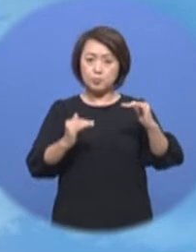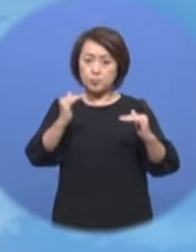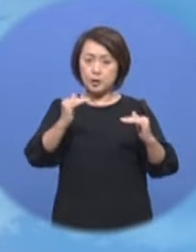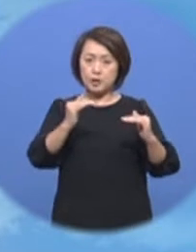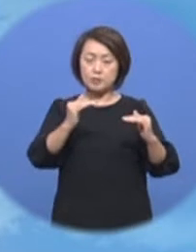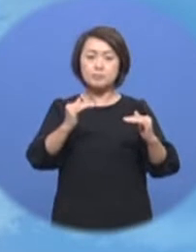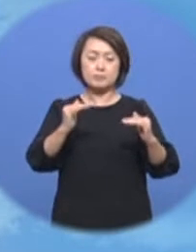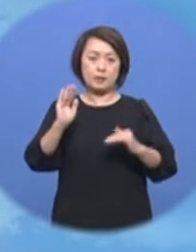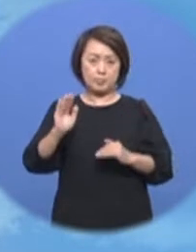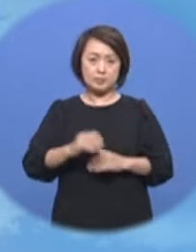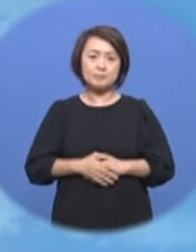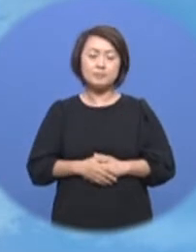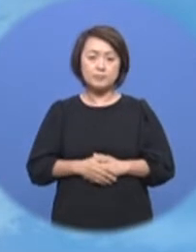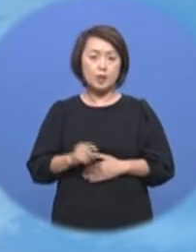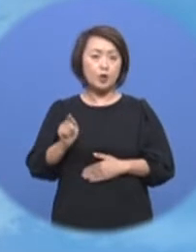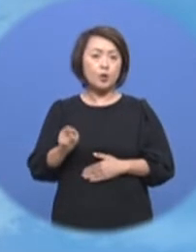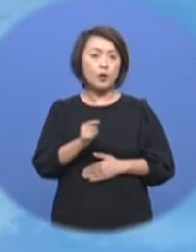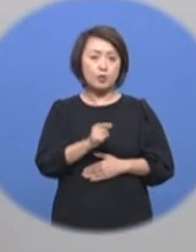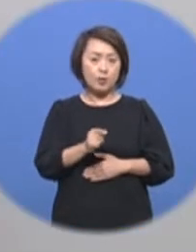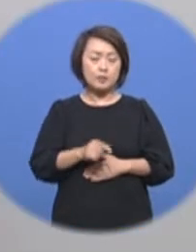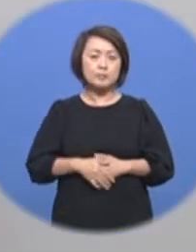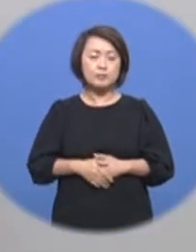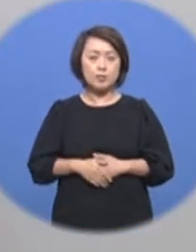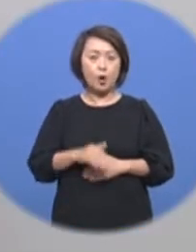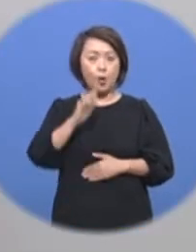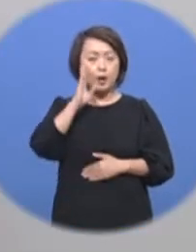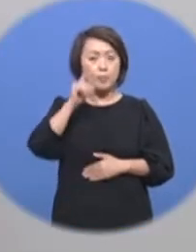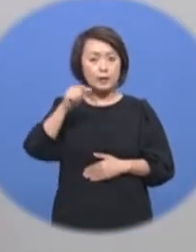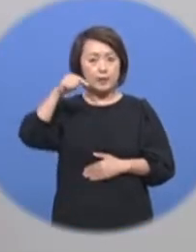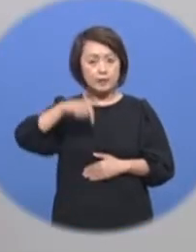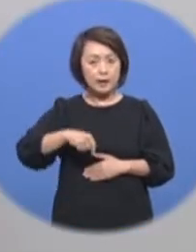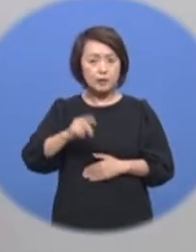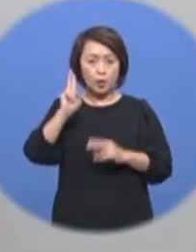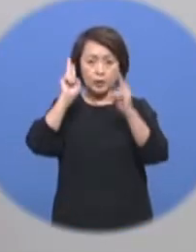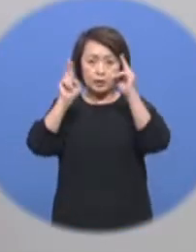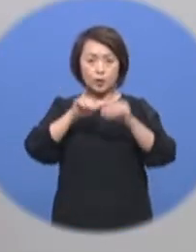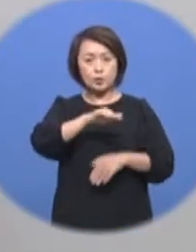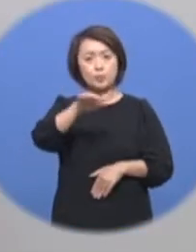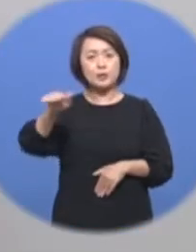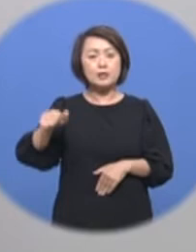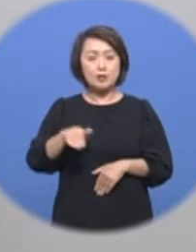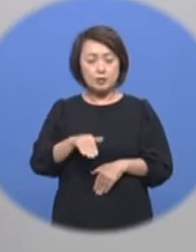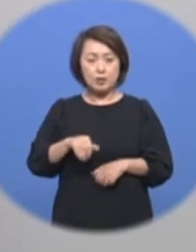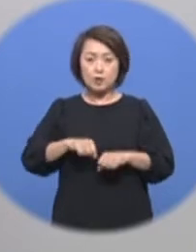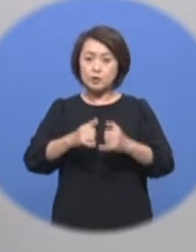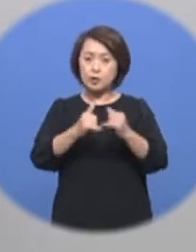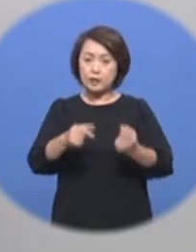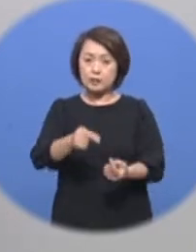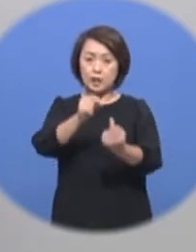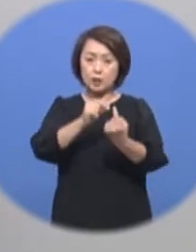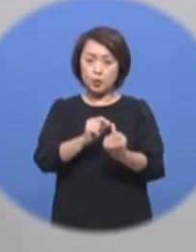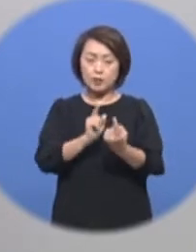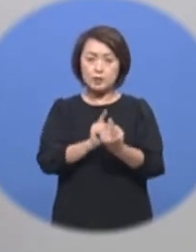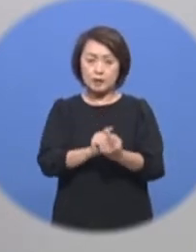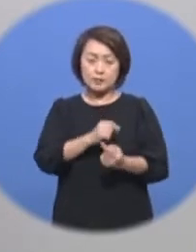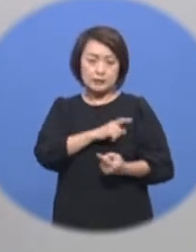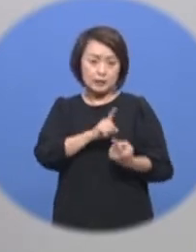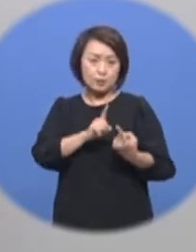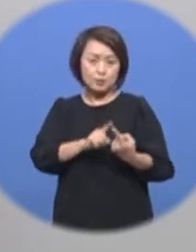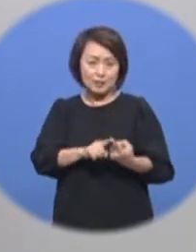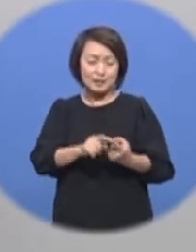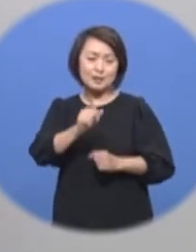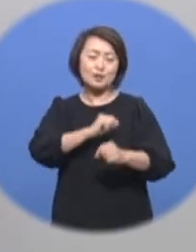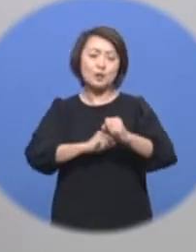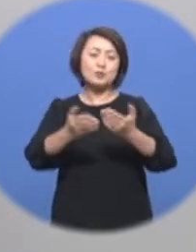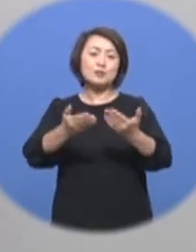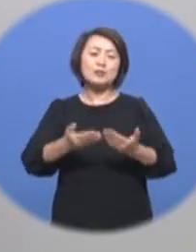回っています。これは県内事業所の皆様が障害者雇用に対して積極的に取